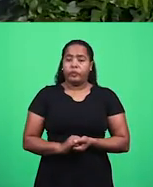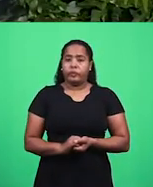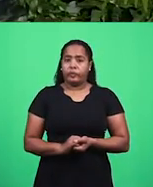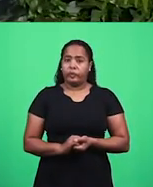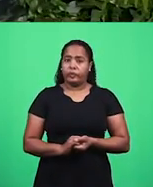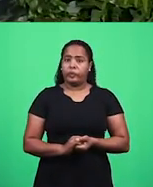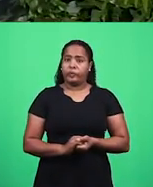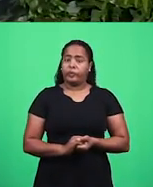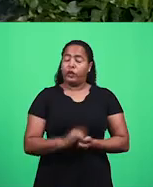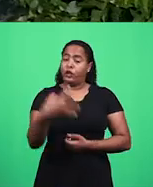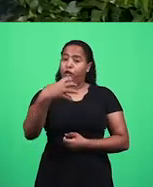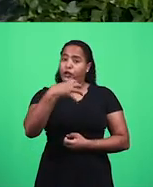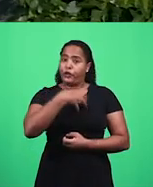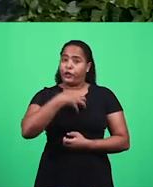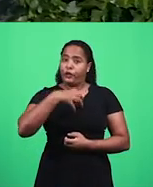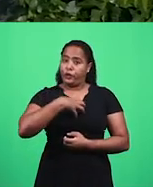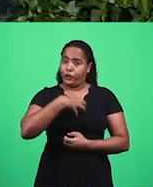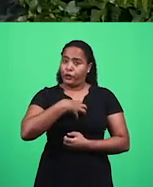что